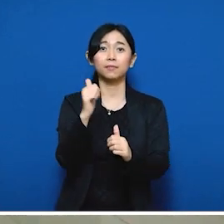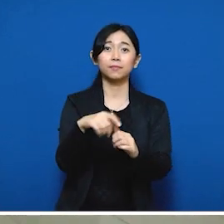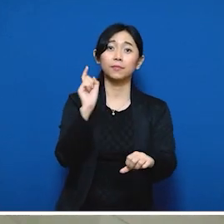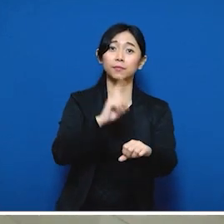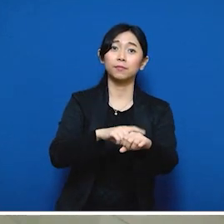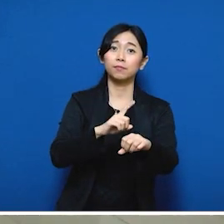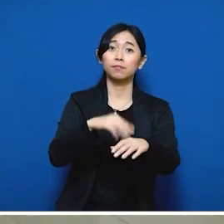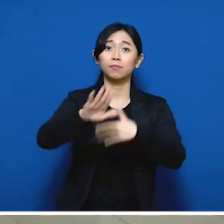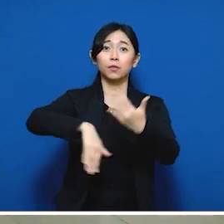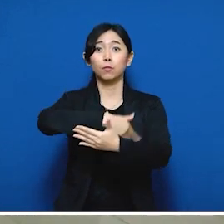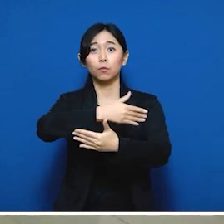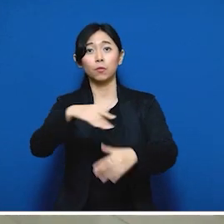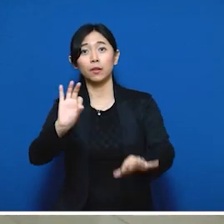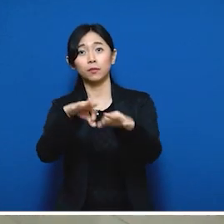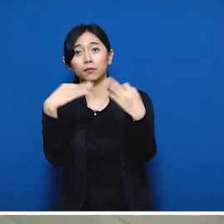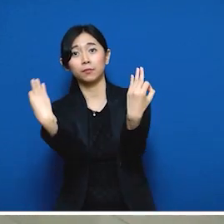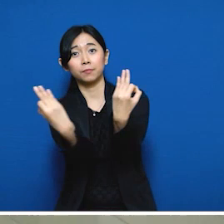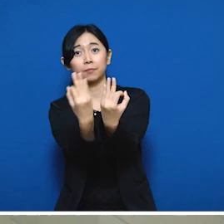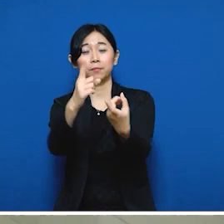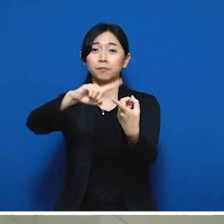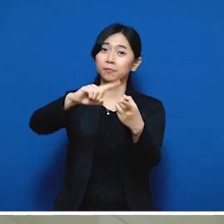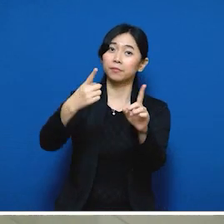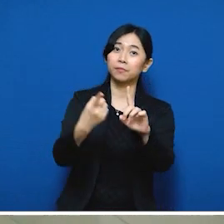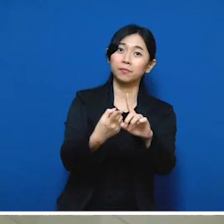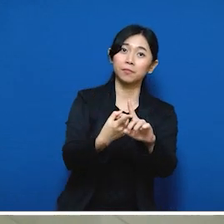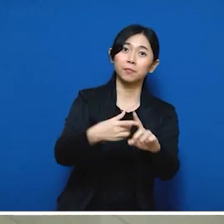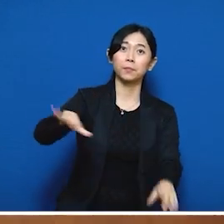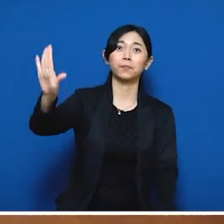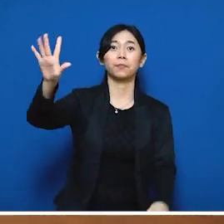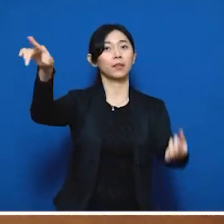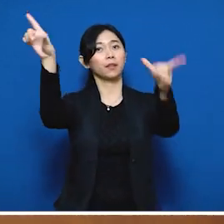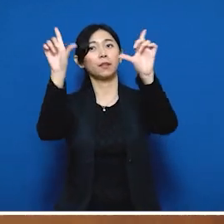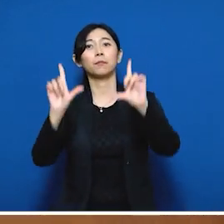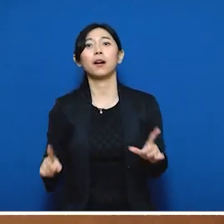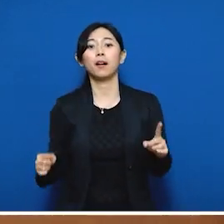Sanak saudara dan teman kau beri